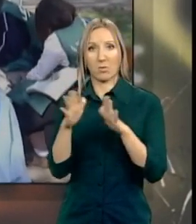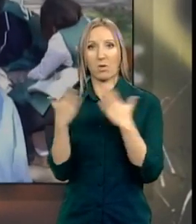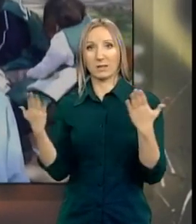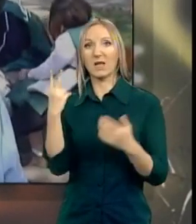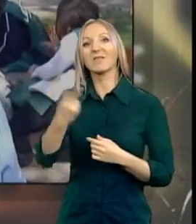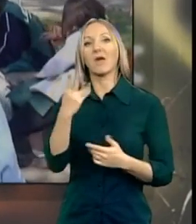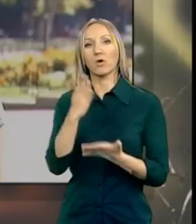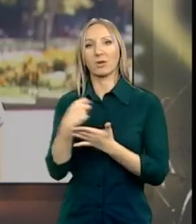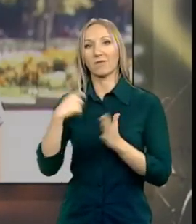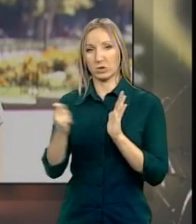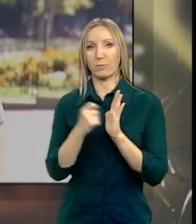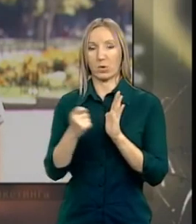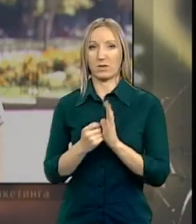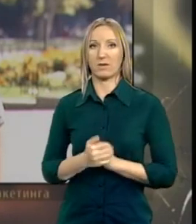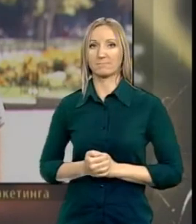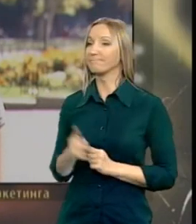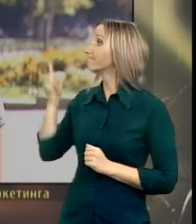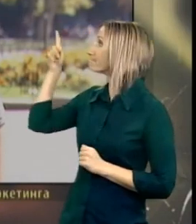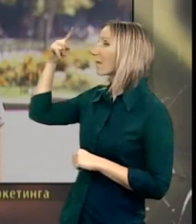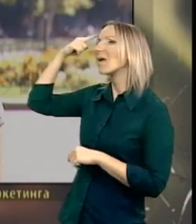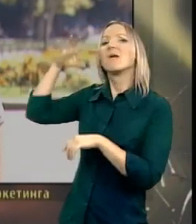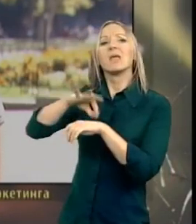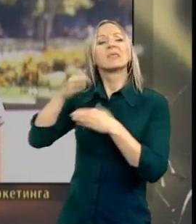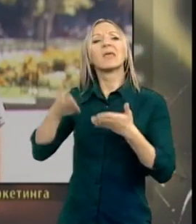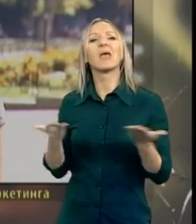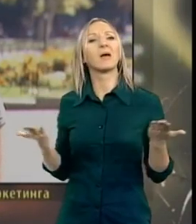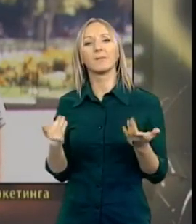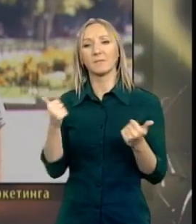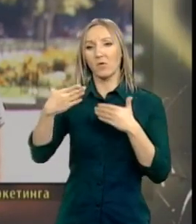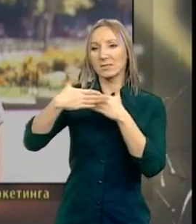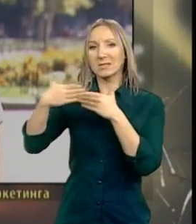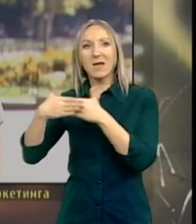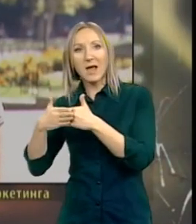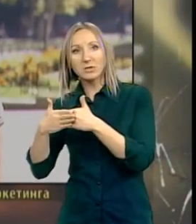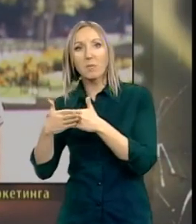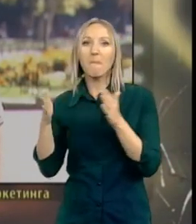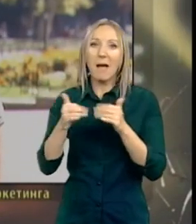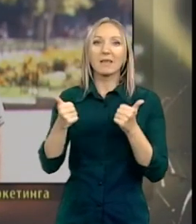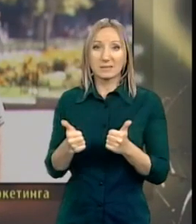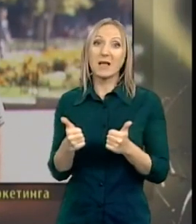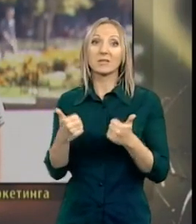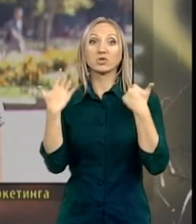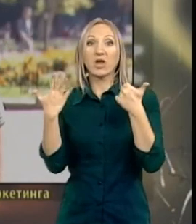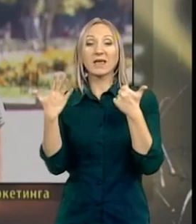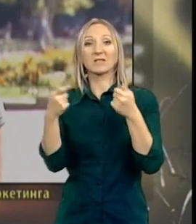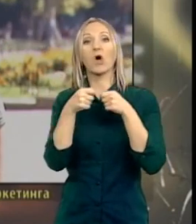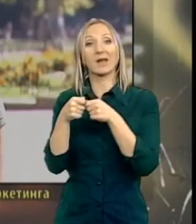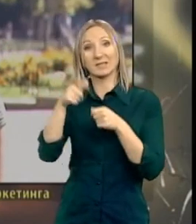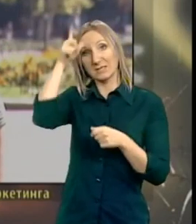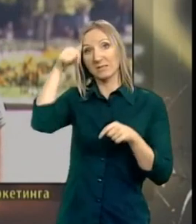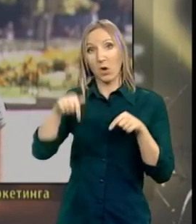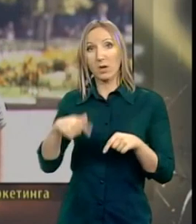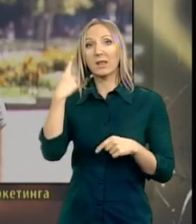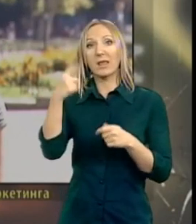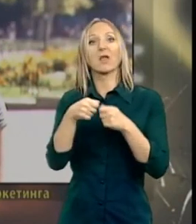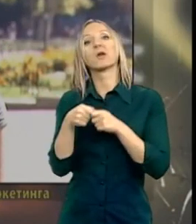Koliko dugo prodaješ? Ovdje smo došli na ideju da sarađujemo u početku sa nešto manje, a danas sa 6 organizacija iz Beograda i